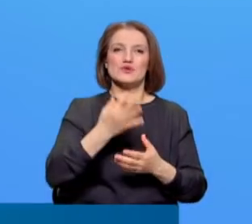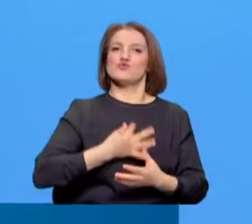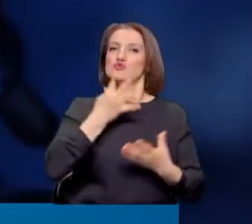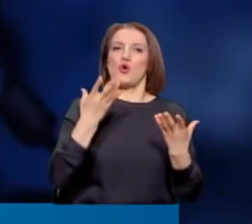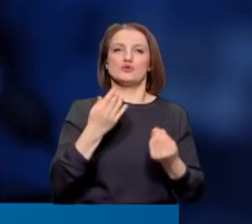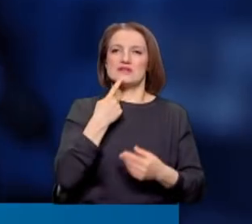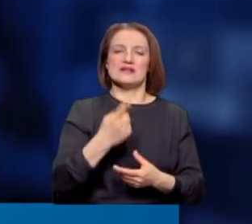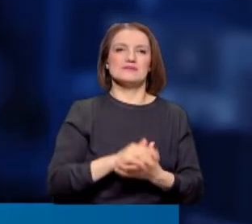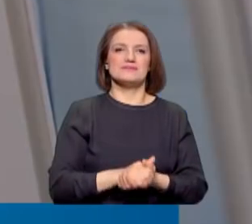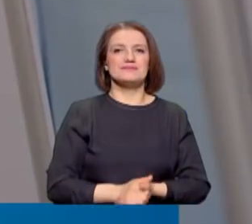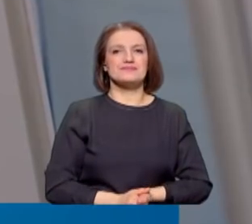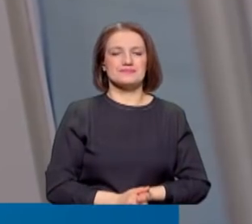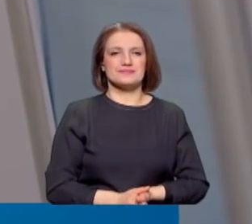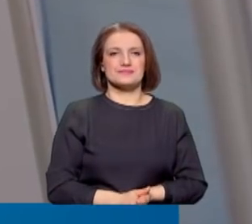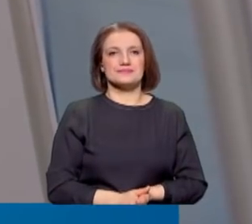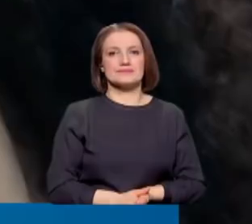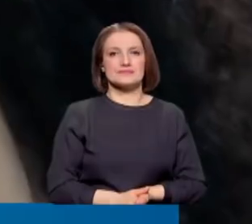Umut olur dedi